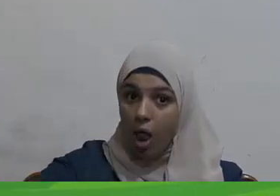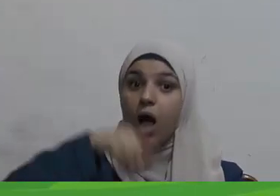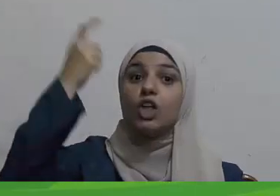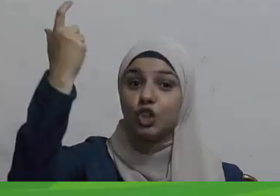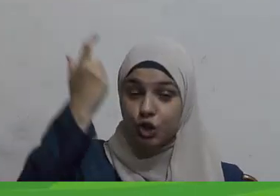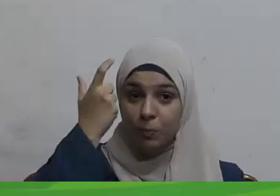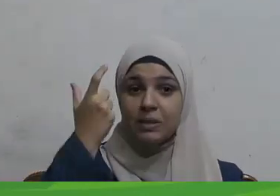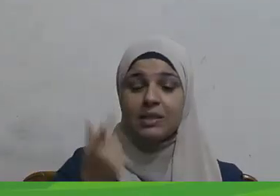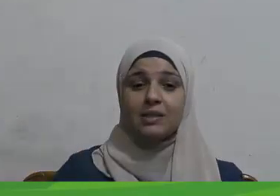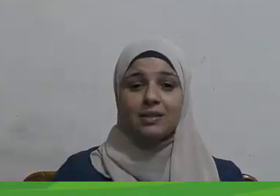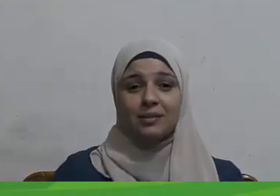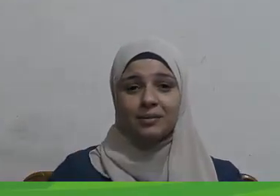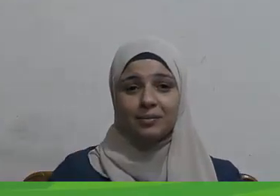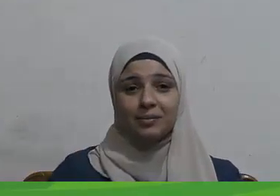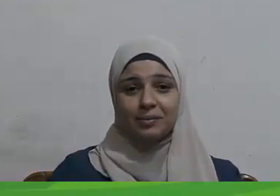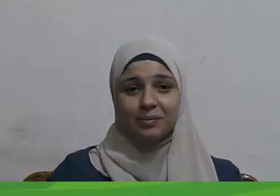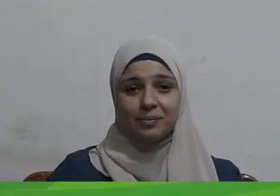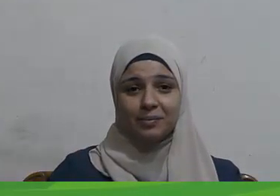الله خلق الشمس.